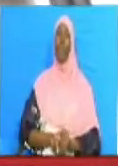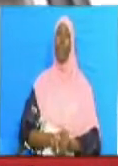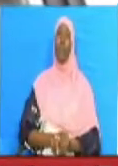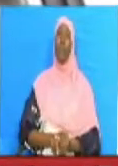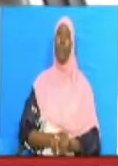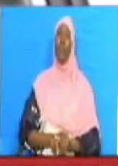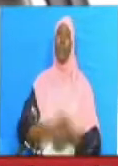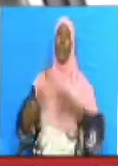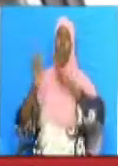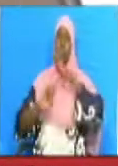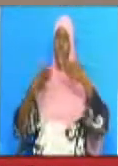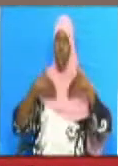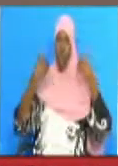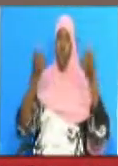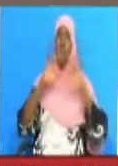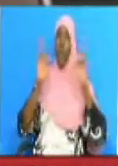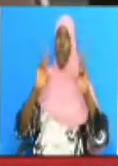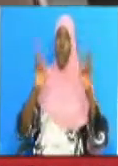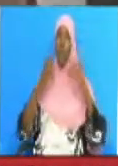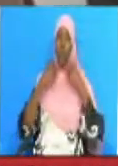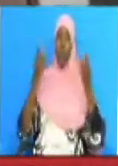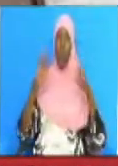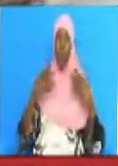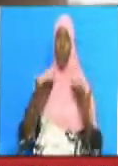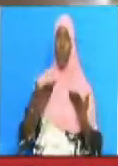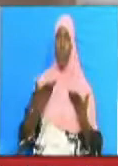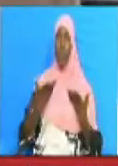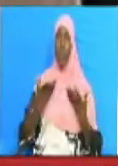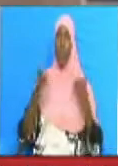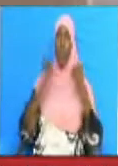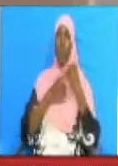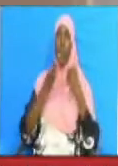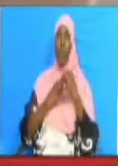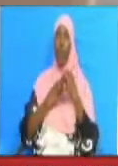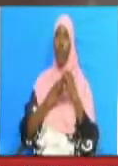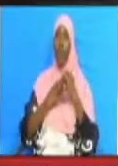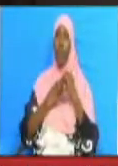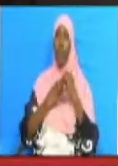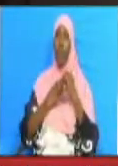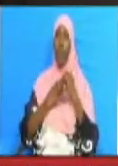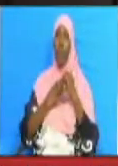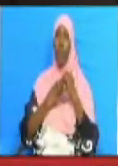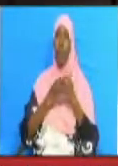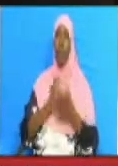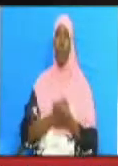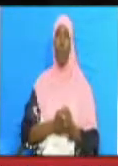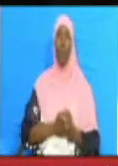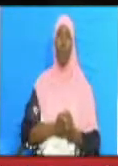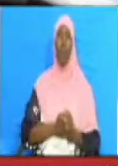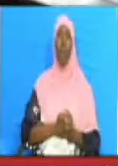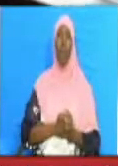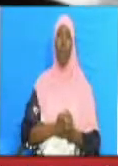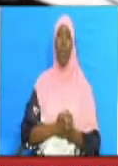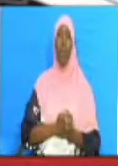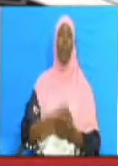Wizara ya Afya tayari imetambua hospitali za Umma 68 nchini ambazo zitanufaika na vifaa hivyo kwa muda wa hadi